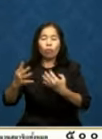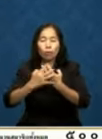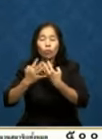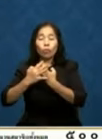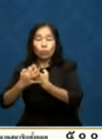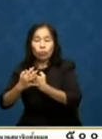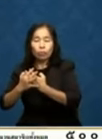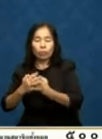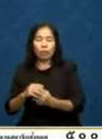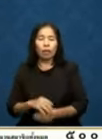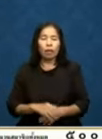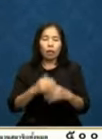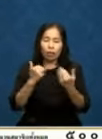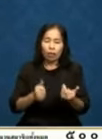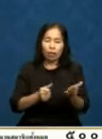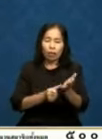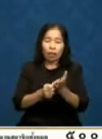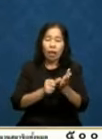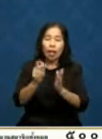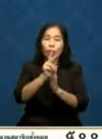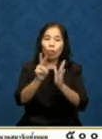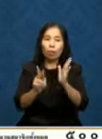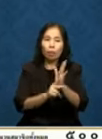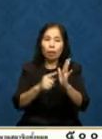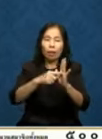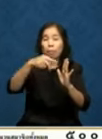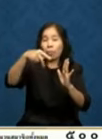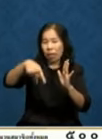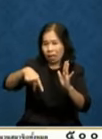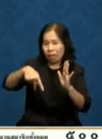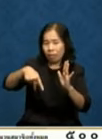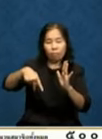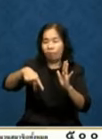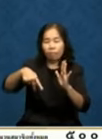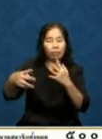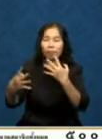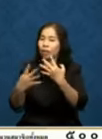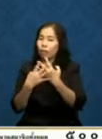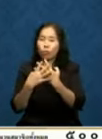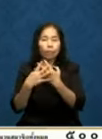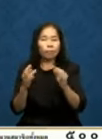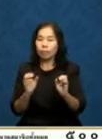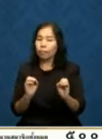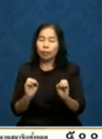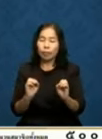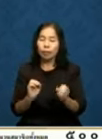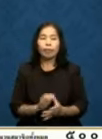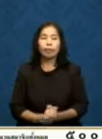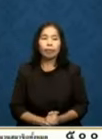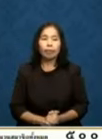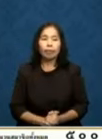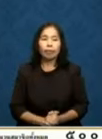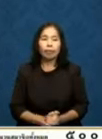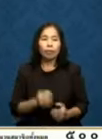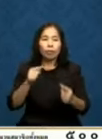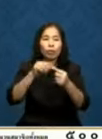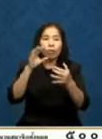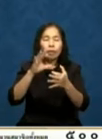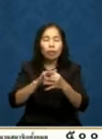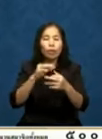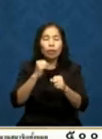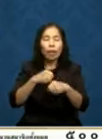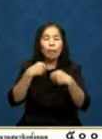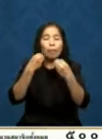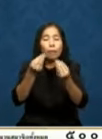ากำลังแก้ไขประมวลกฎหมายวิธีพิจารณาความแพ่งนะคะไม่ได้มีโทษทางอาญาแต่อย่างใดแล้วก็พูดถึงเรื่องความสงบสุ